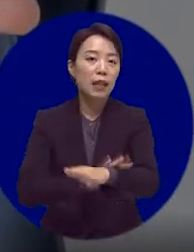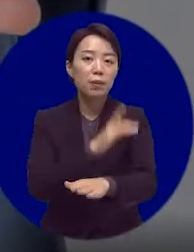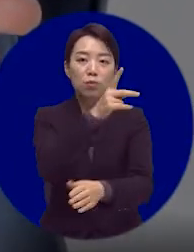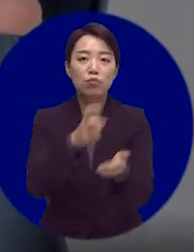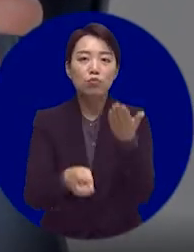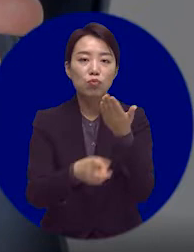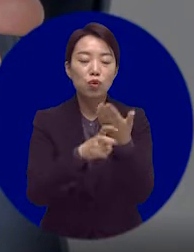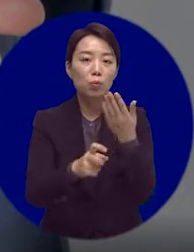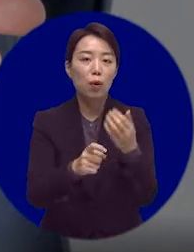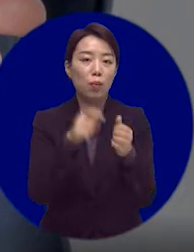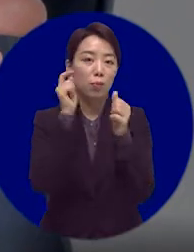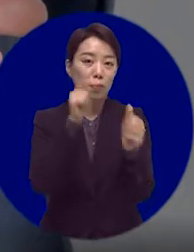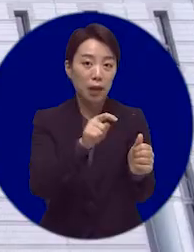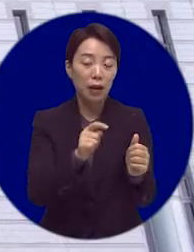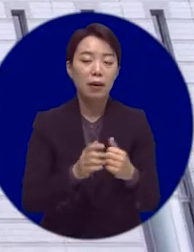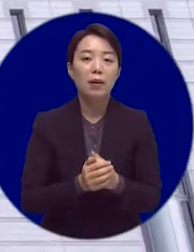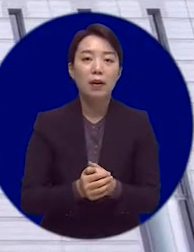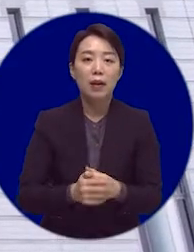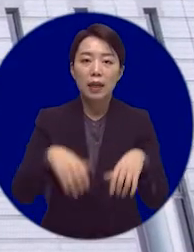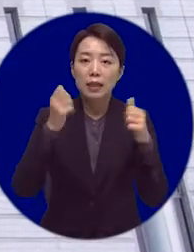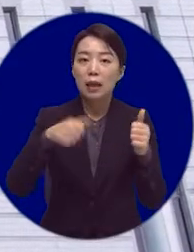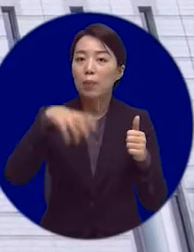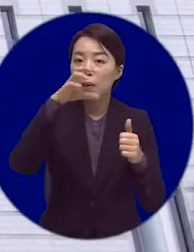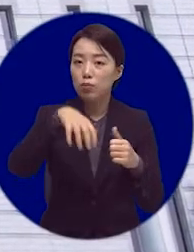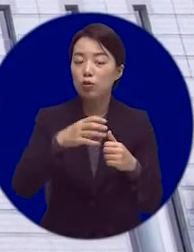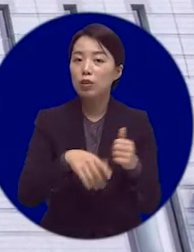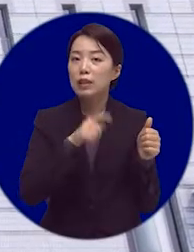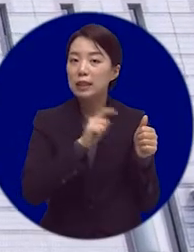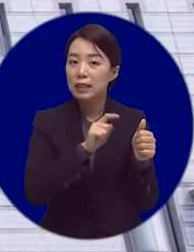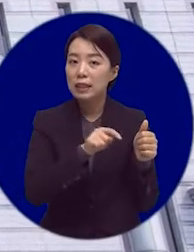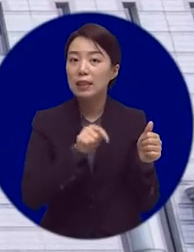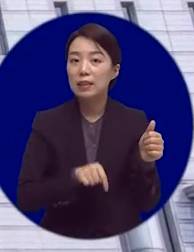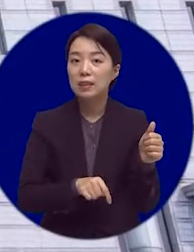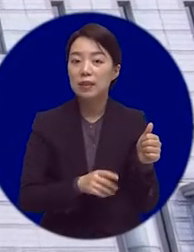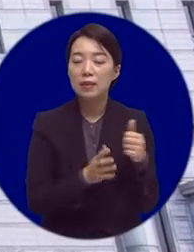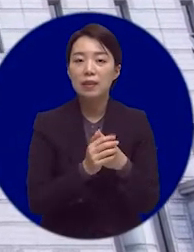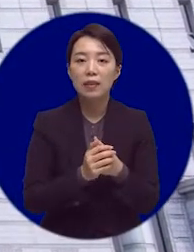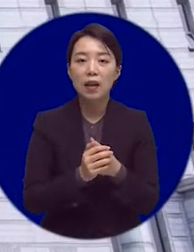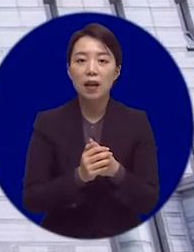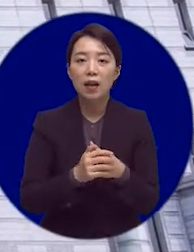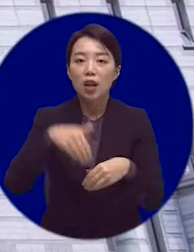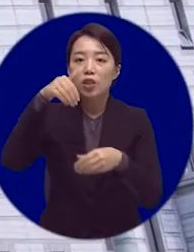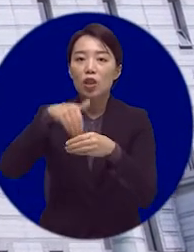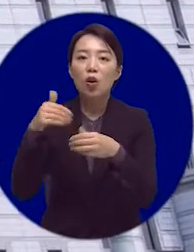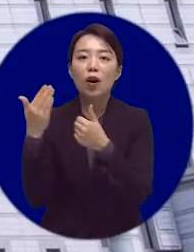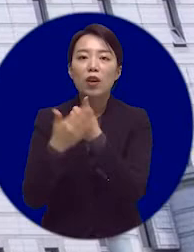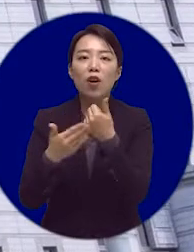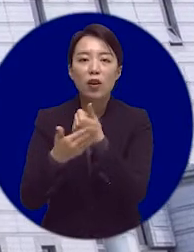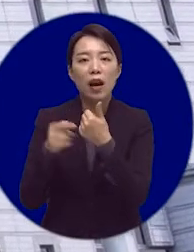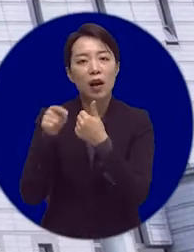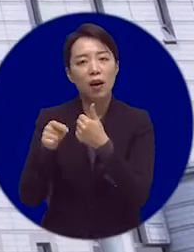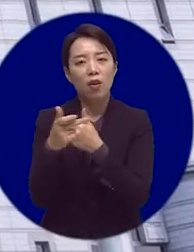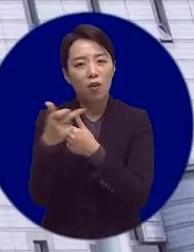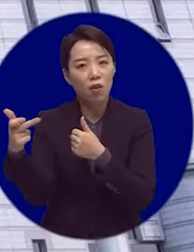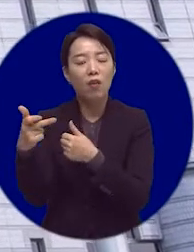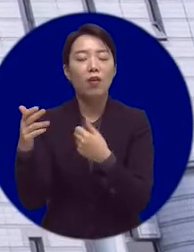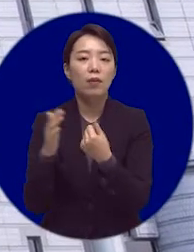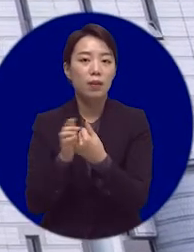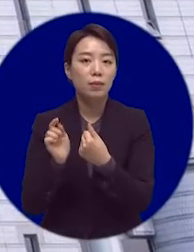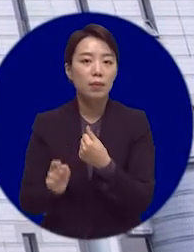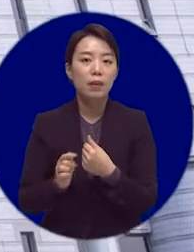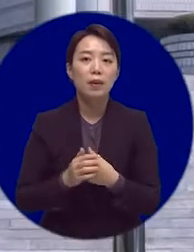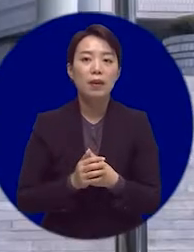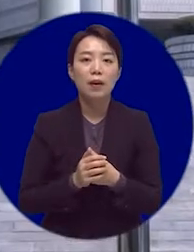혐의로 기소됐는데요. 재판부는 A씨의 기부행위가 선거에 미친 영향이 작지 않았을 것으로